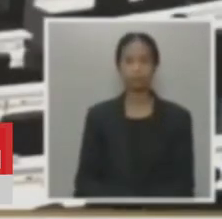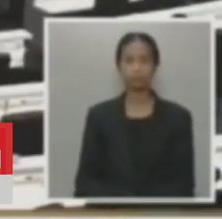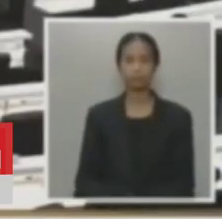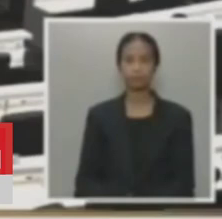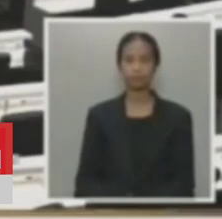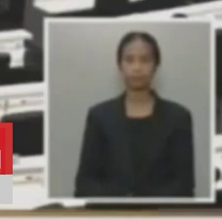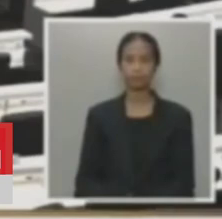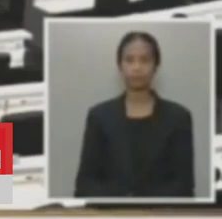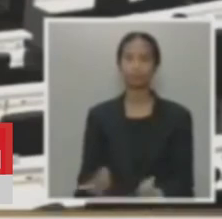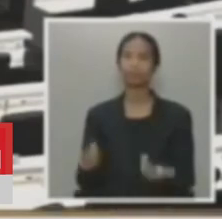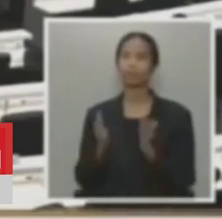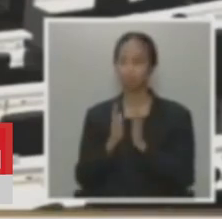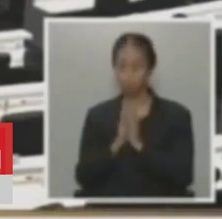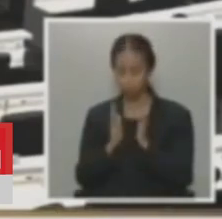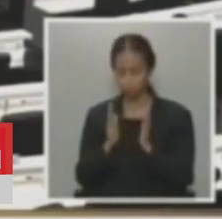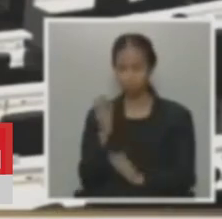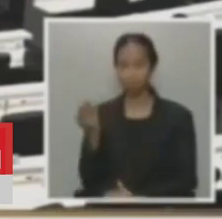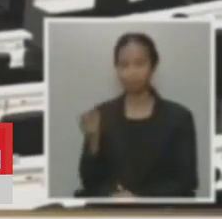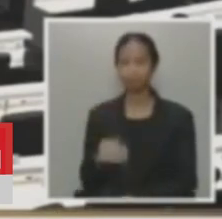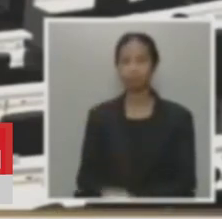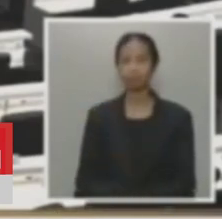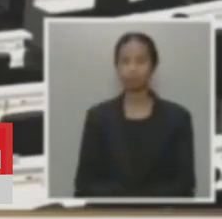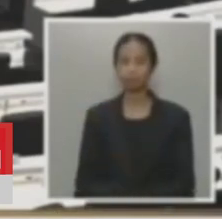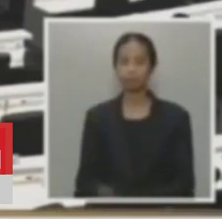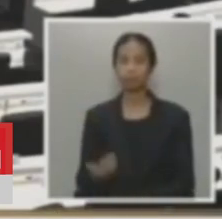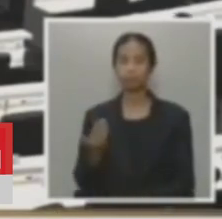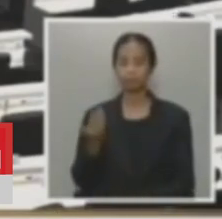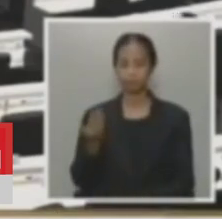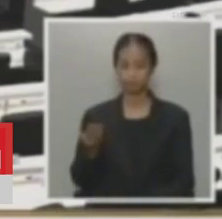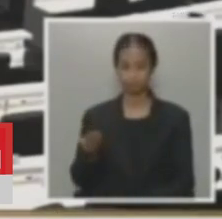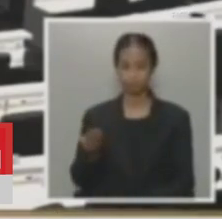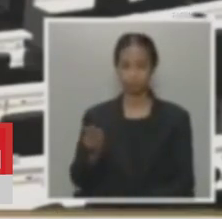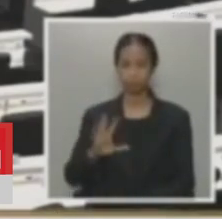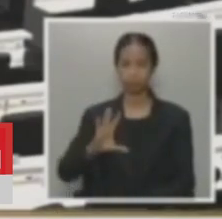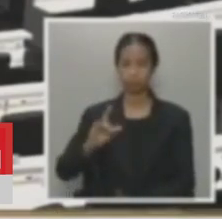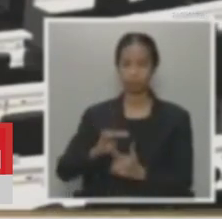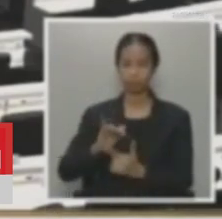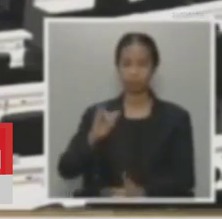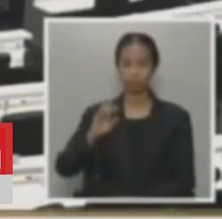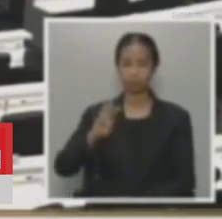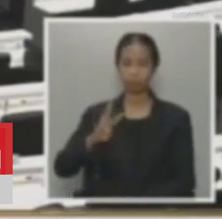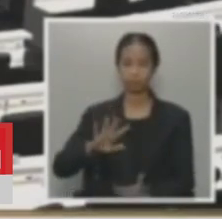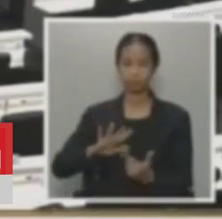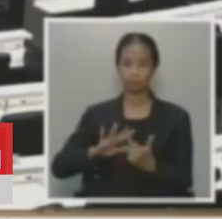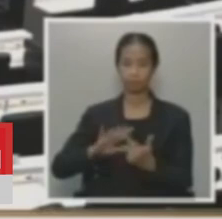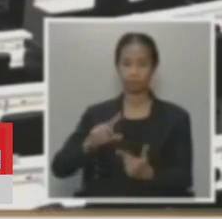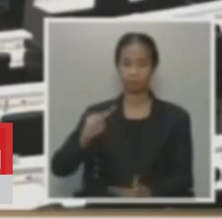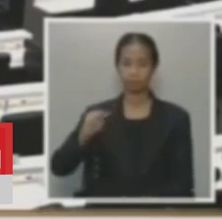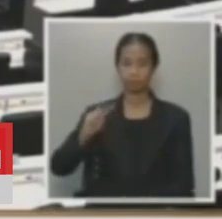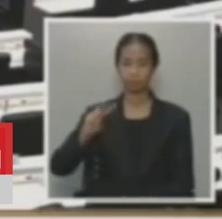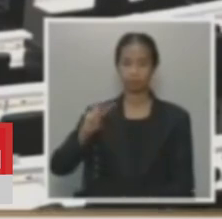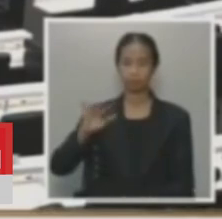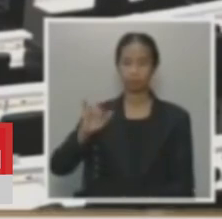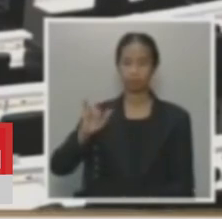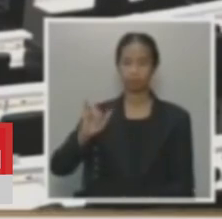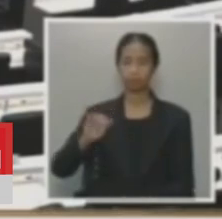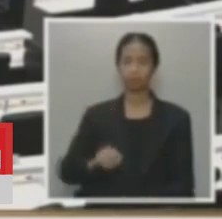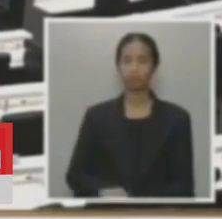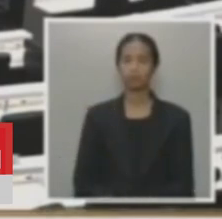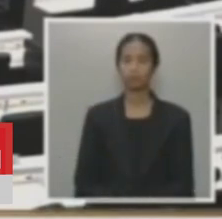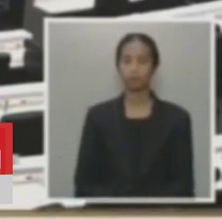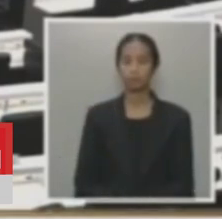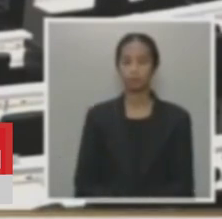ขอบคุณดร.นิยมนะครับต่อไปครับท่านชัยวุฒิธนาคมานุสรณ์ครับ